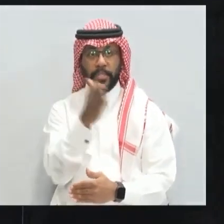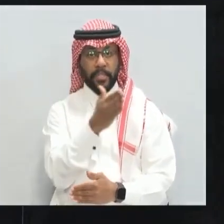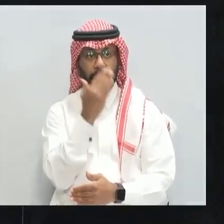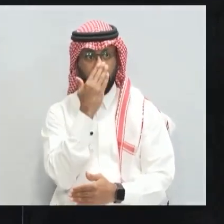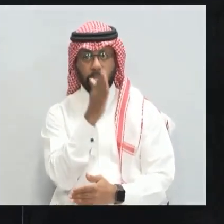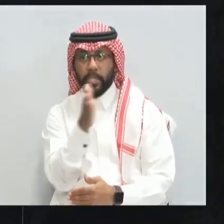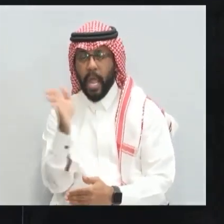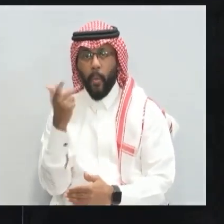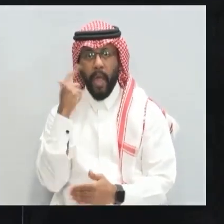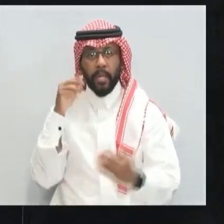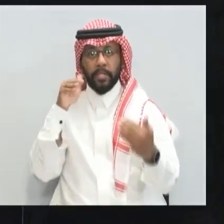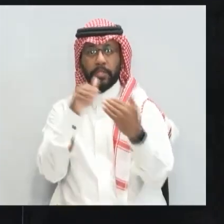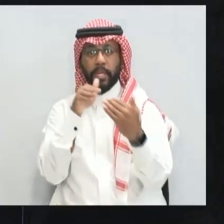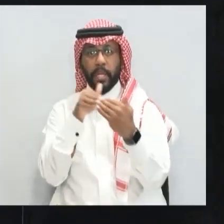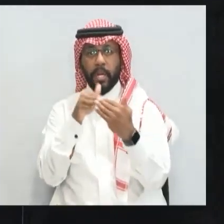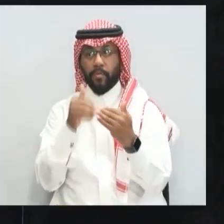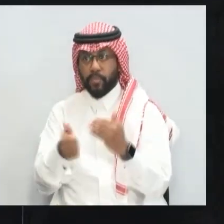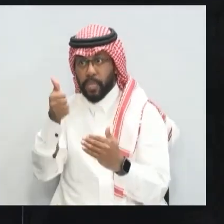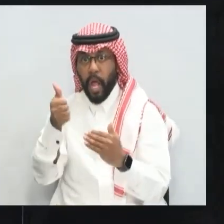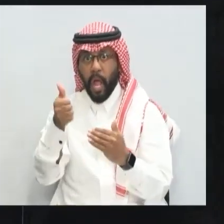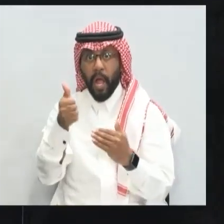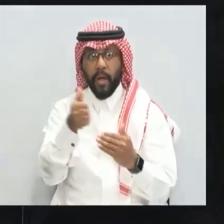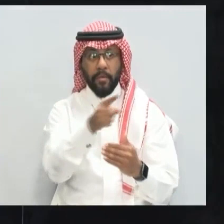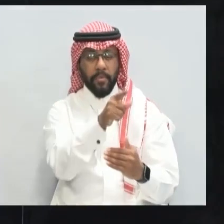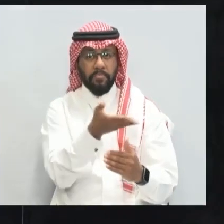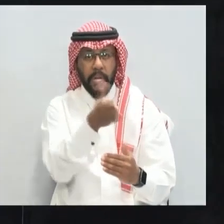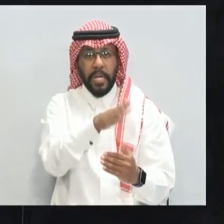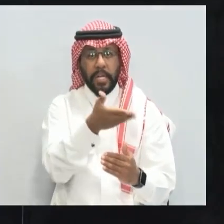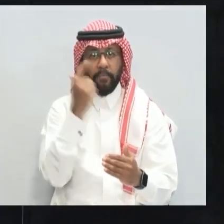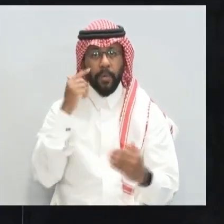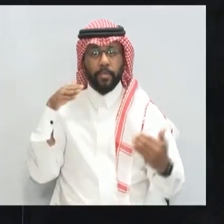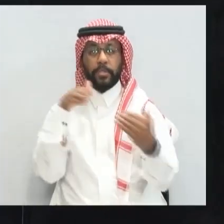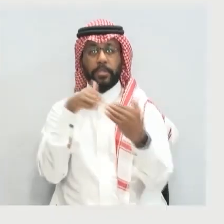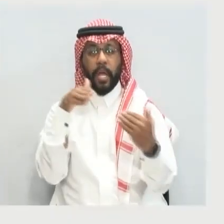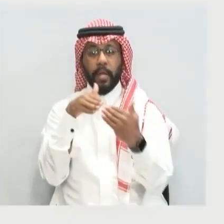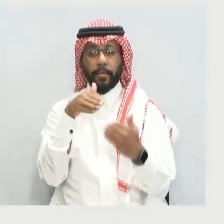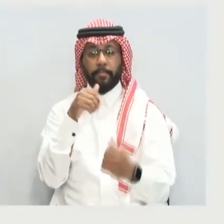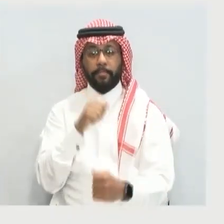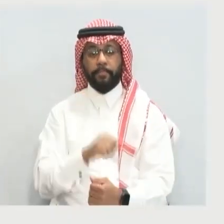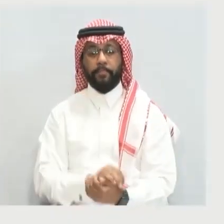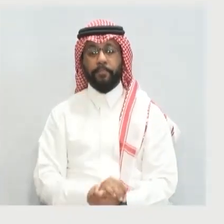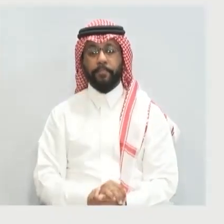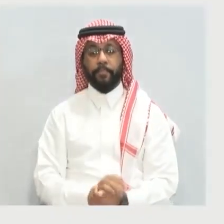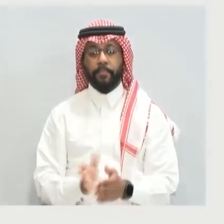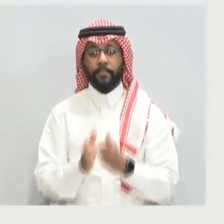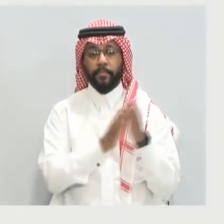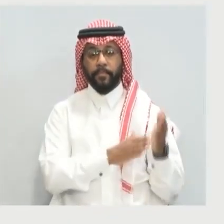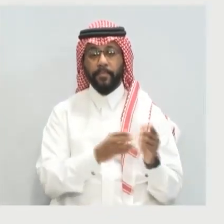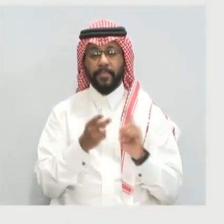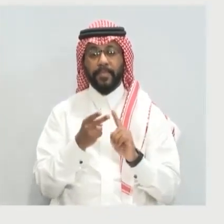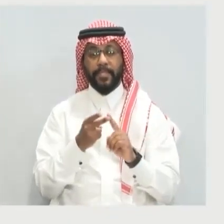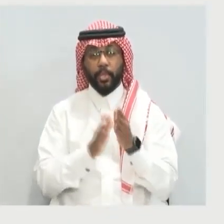الصحيح وغير الصحيح الاتجاه المثمر او التفاعل المثمر وغير المثمر كذلك تكوين المعقد